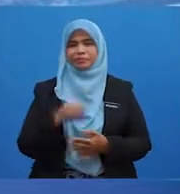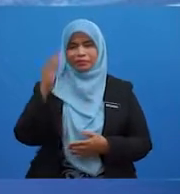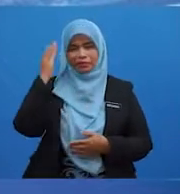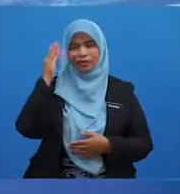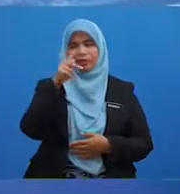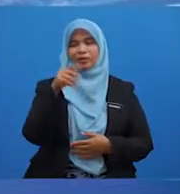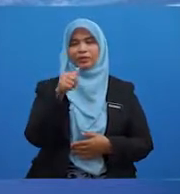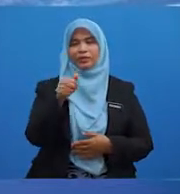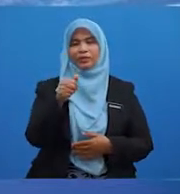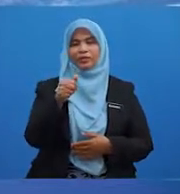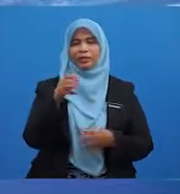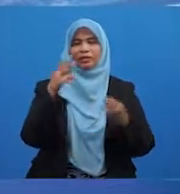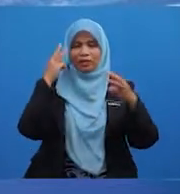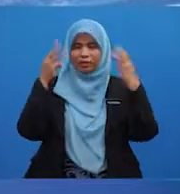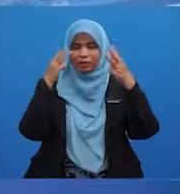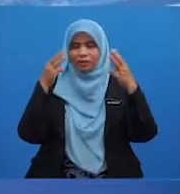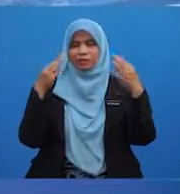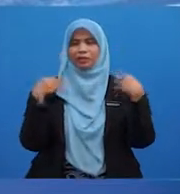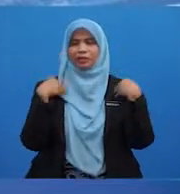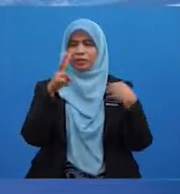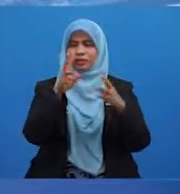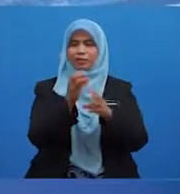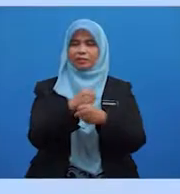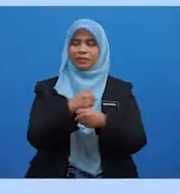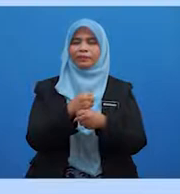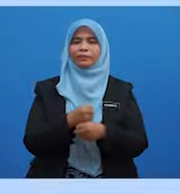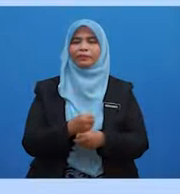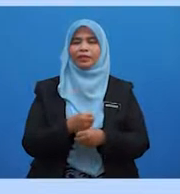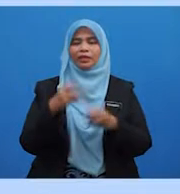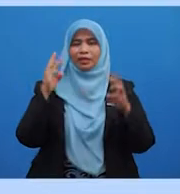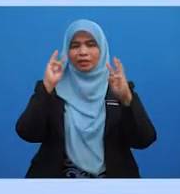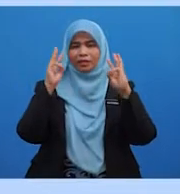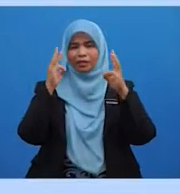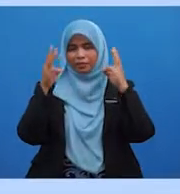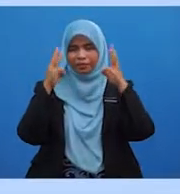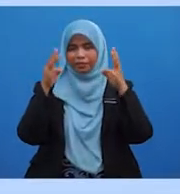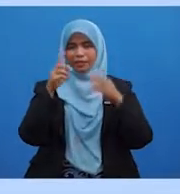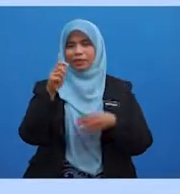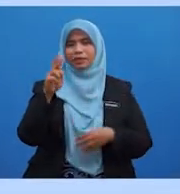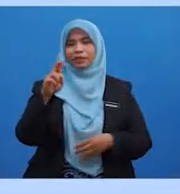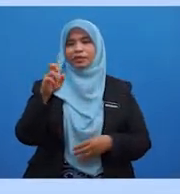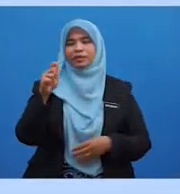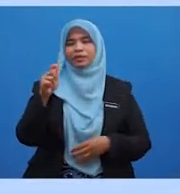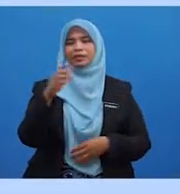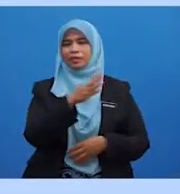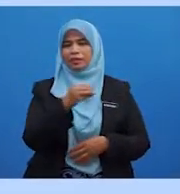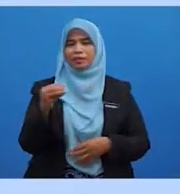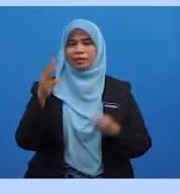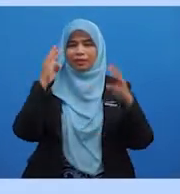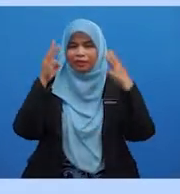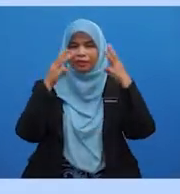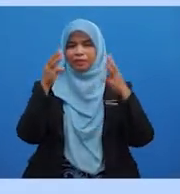anda, kebimbangan terdapat dalam dua bentuk, iaitu kebimbangan trade dan